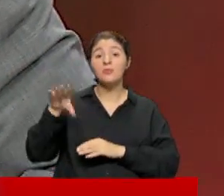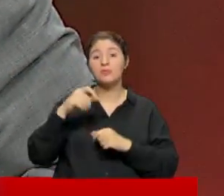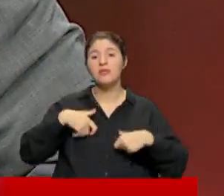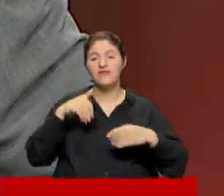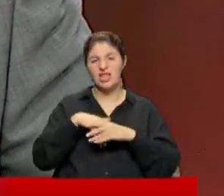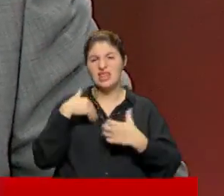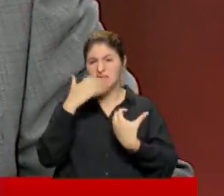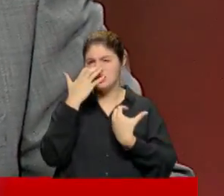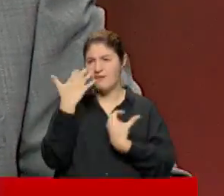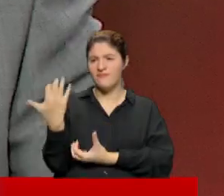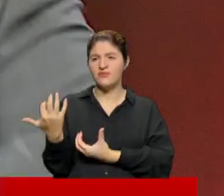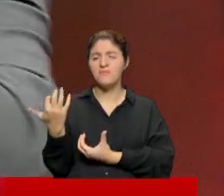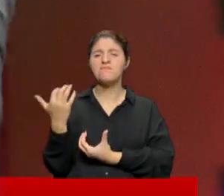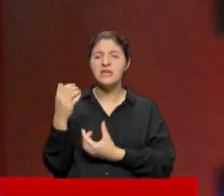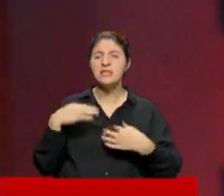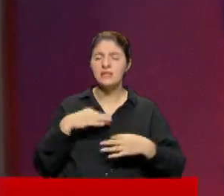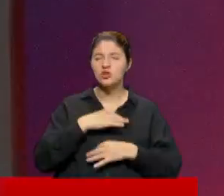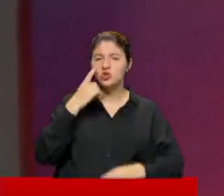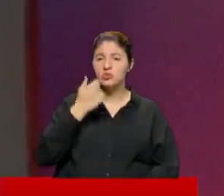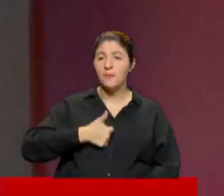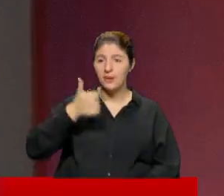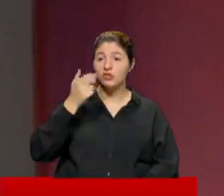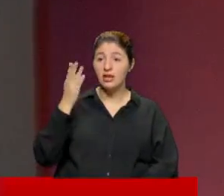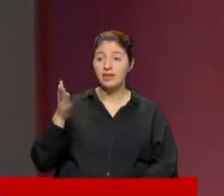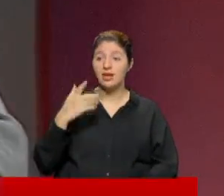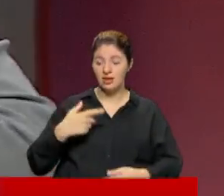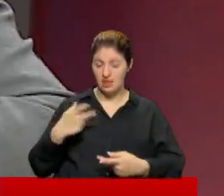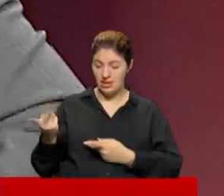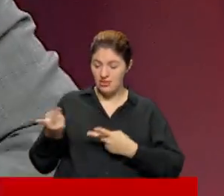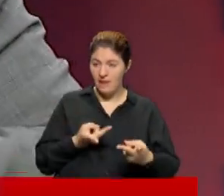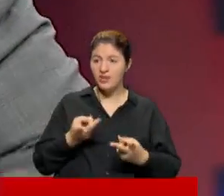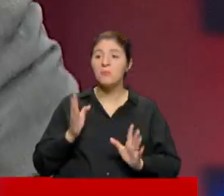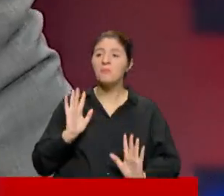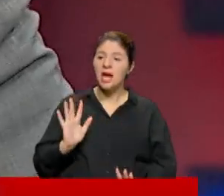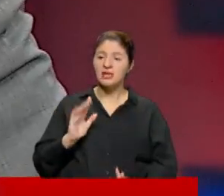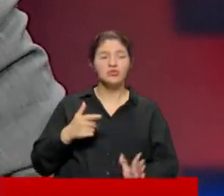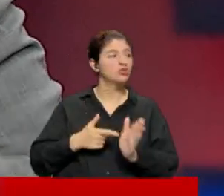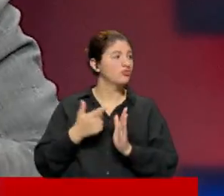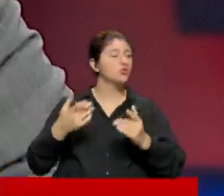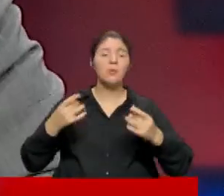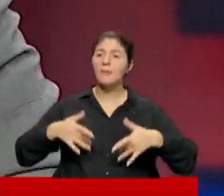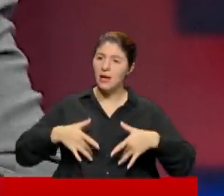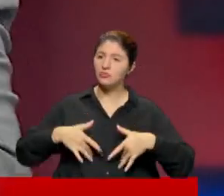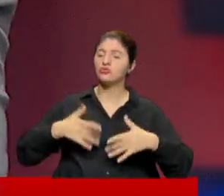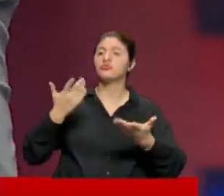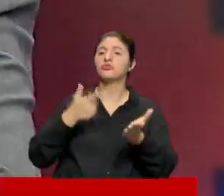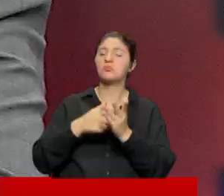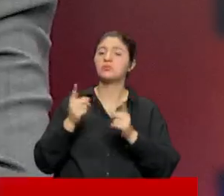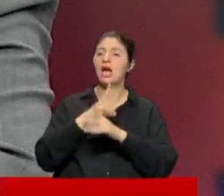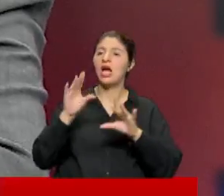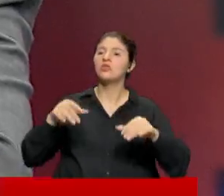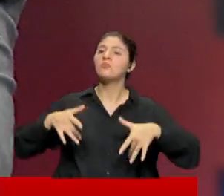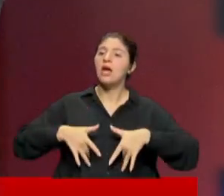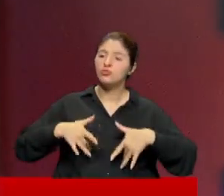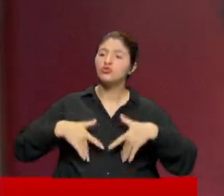vekillere tavsiyem Sayın cumhurbaşkanına da davetim madem Çiftçi Memnun ziraatçi memnun esnaf